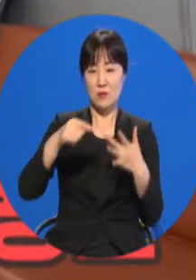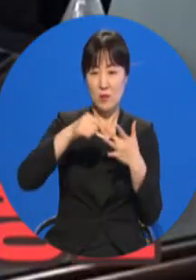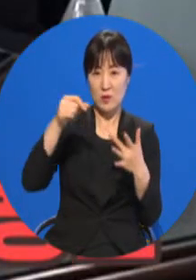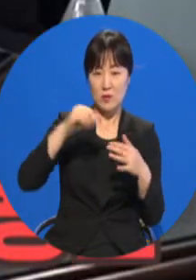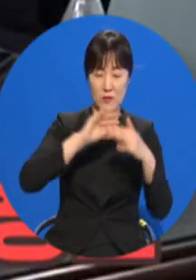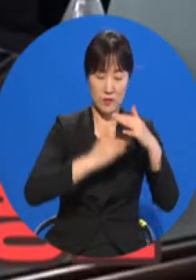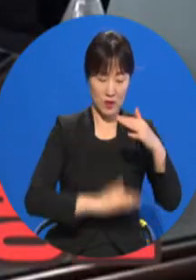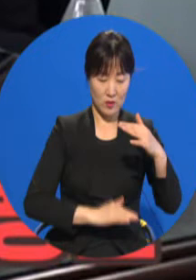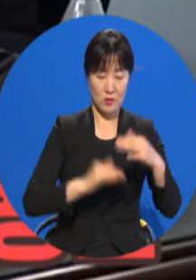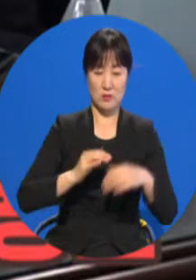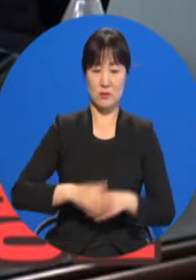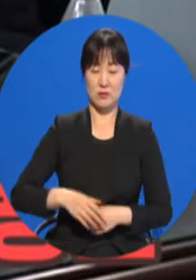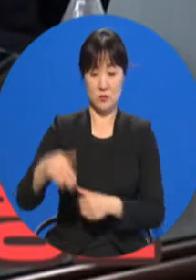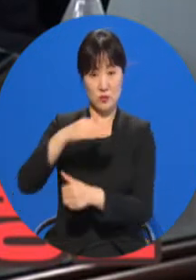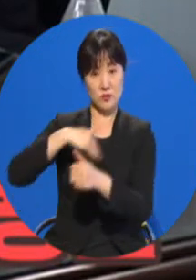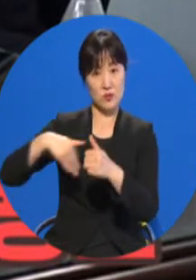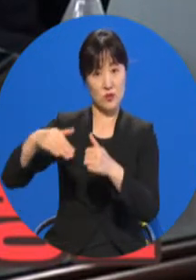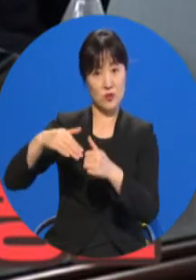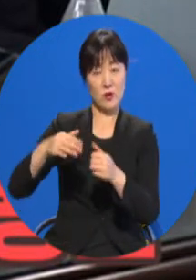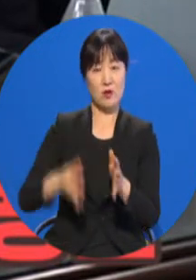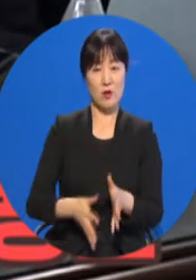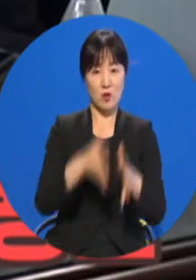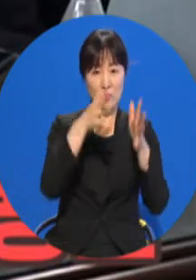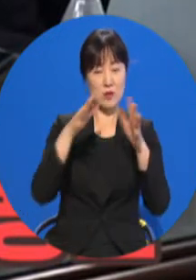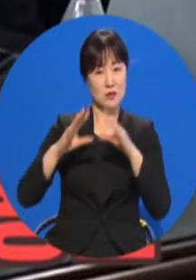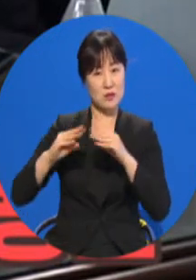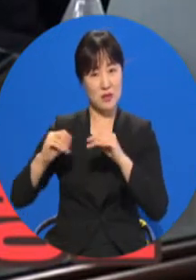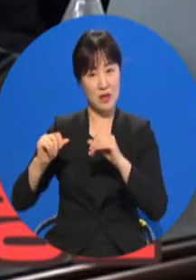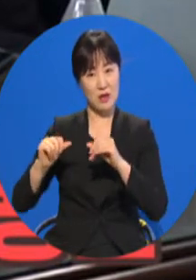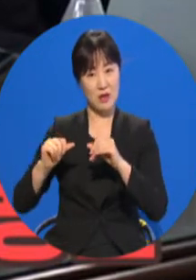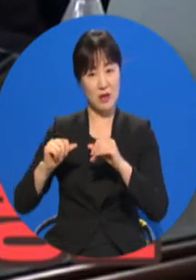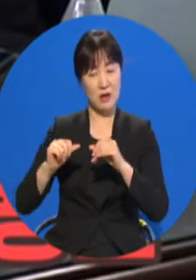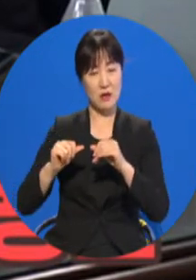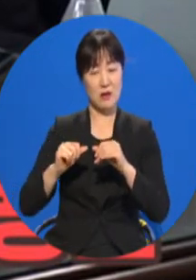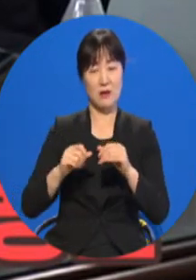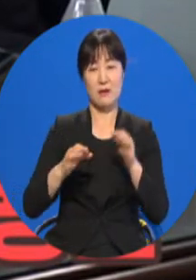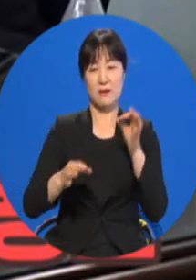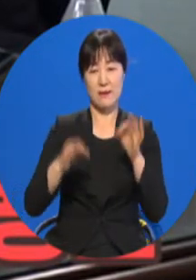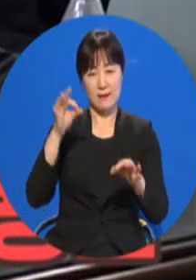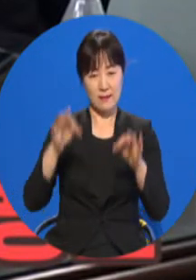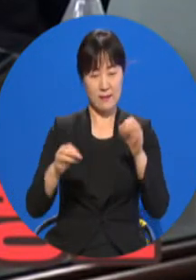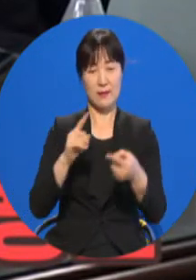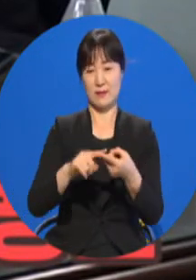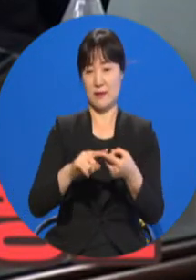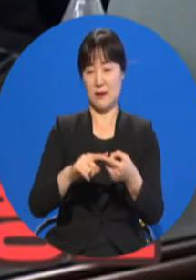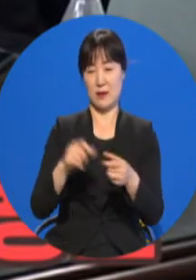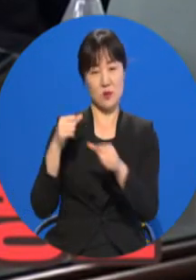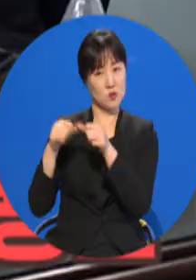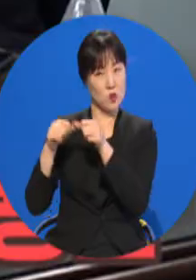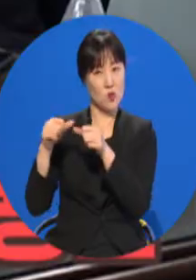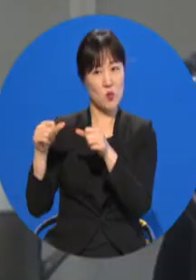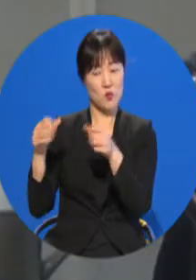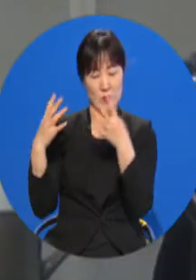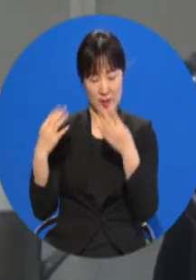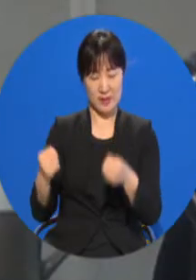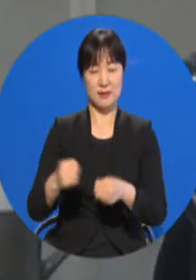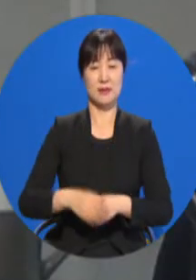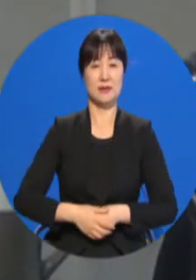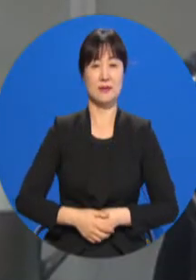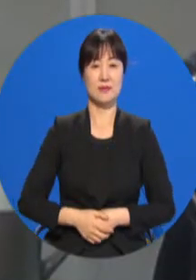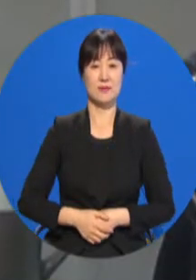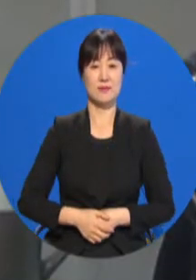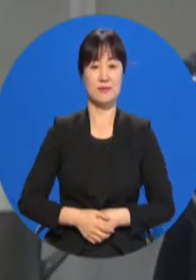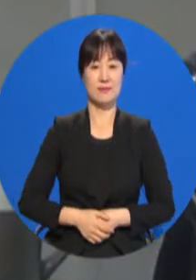그렇고 그리고 그 인근 주변 건물 땅에 관한 가격에 대한 이야기도 그렇고 저희가